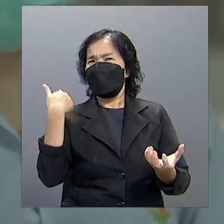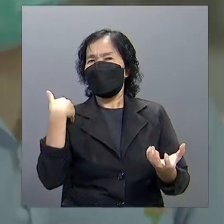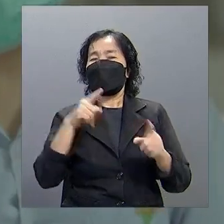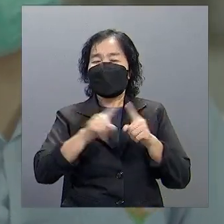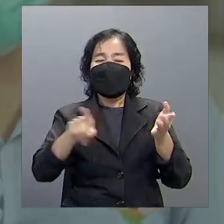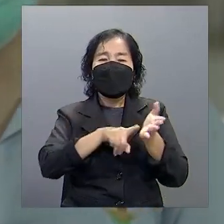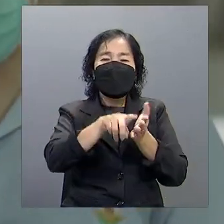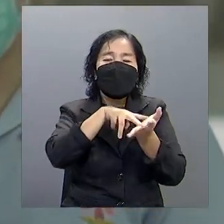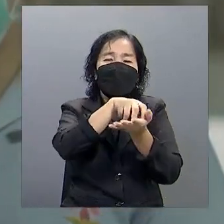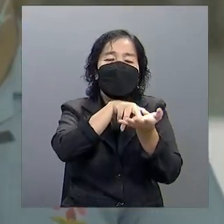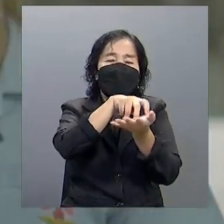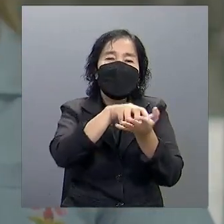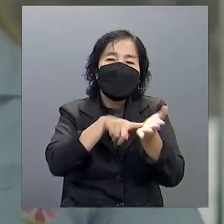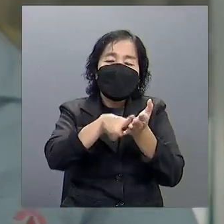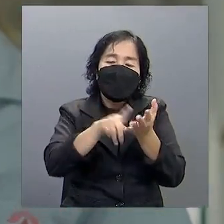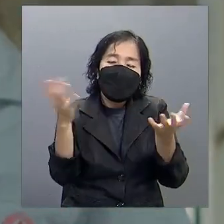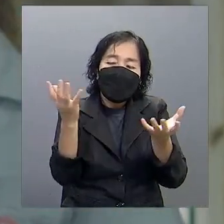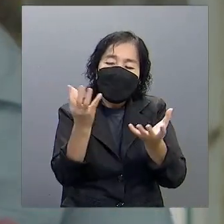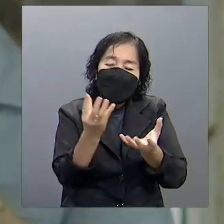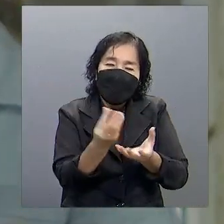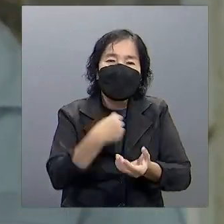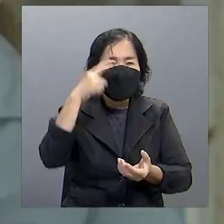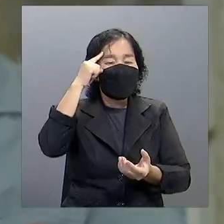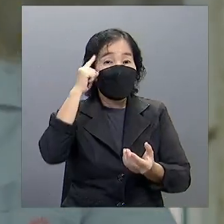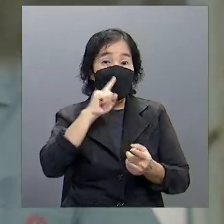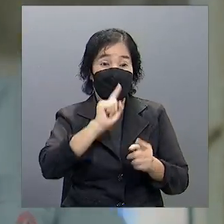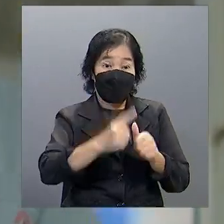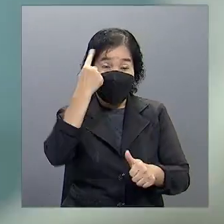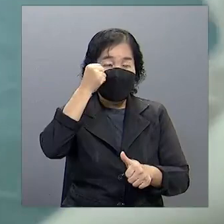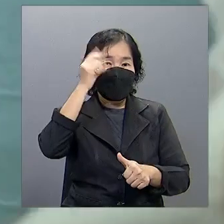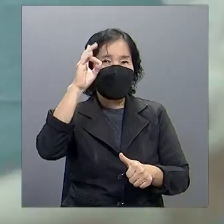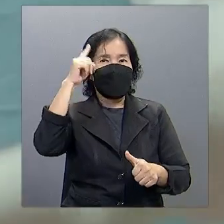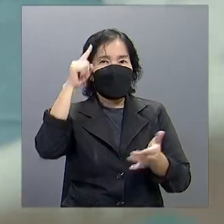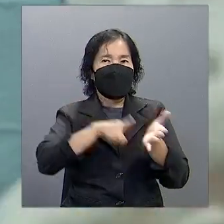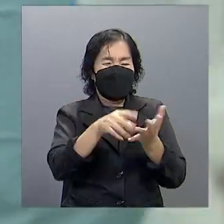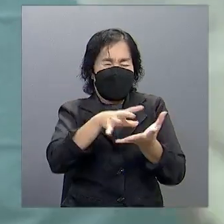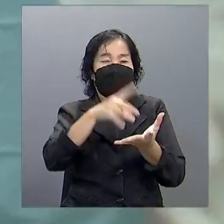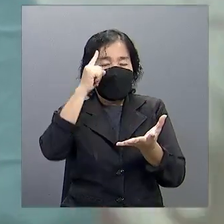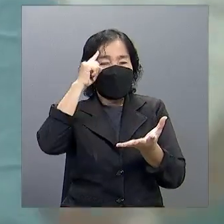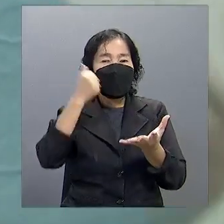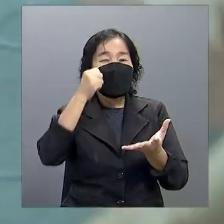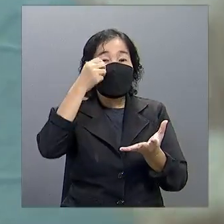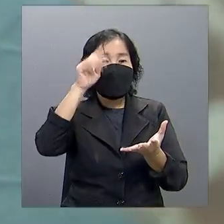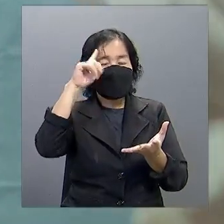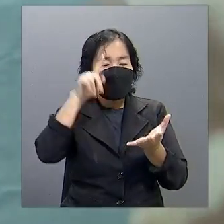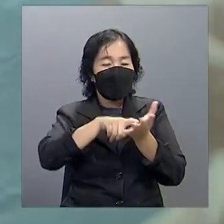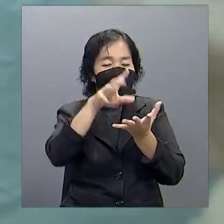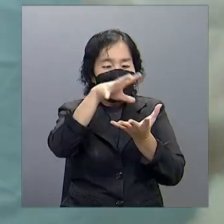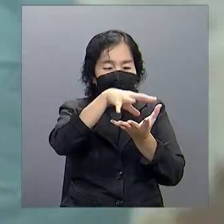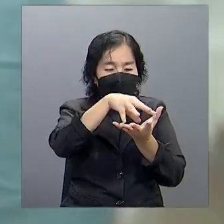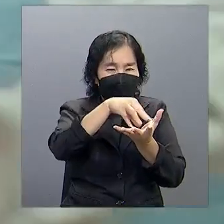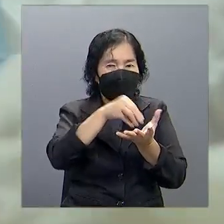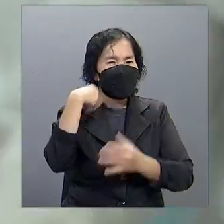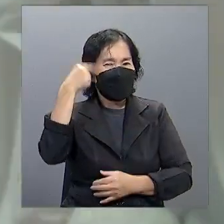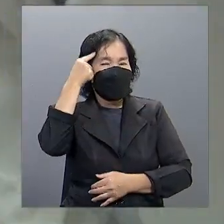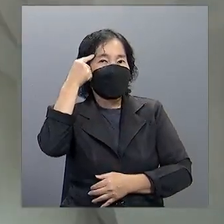งในเชิงปริมาณหรือความโหดของเขา ปริมาณ โอเค เราก็จะเปลี่ยนถุงมือ เราต้องเปลี่ยนถุงมือด้วย ใช่